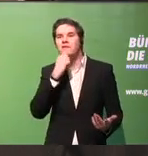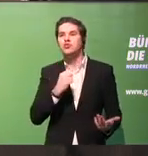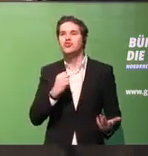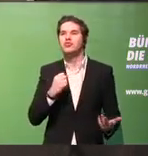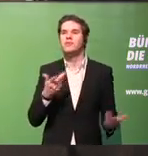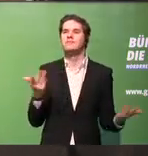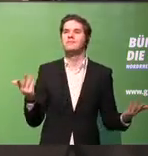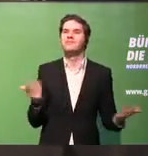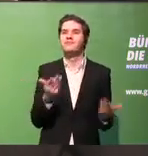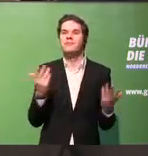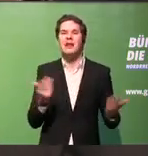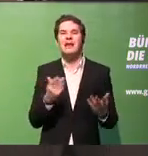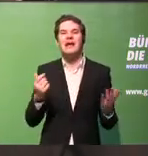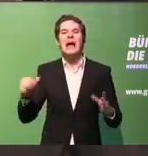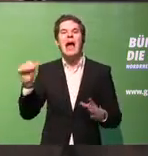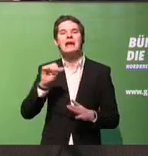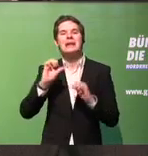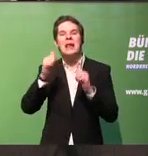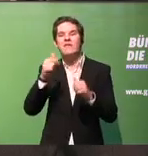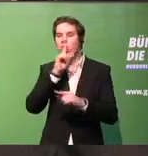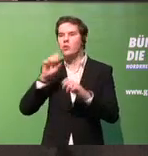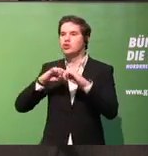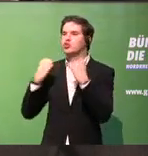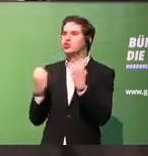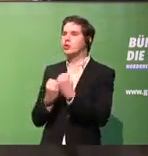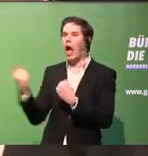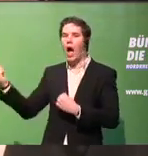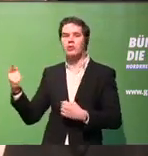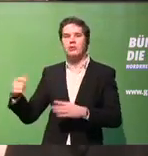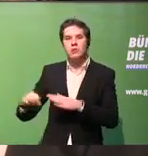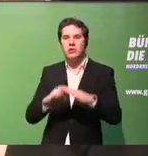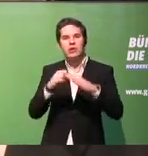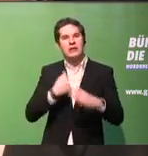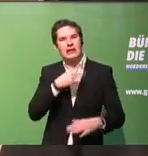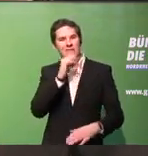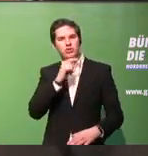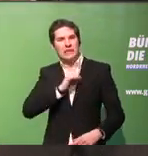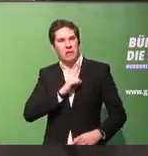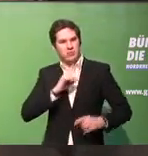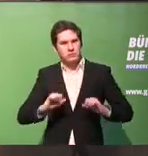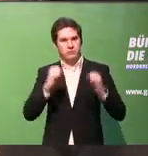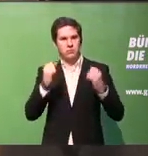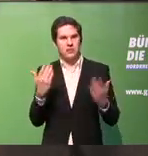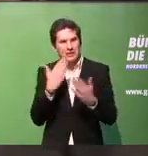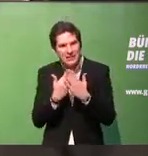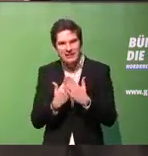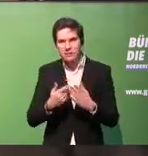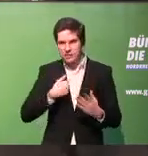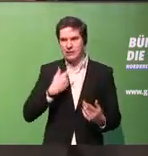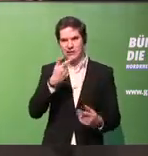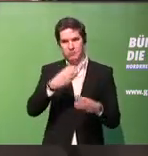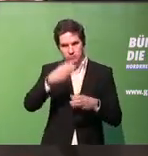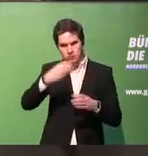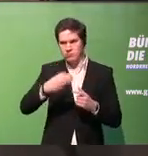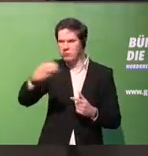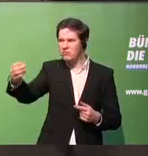nur staatlich unterstützt wird. Dafür ist die Sammelaktion. Ich würde es jetzt gerne rumgehen lassen. Und jeder, der von euch, was auch